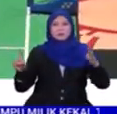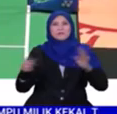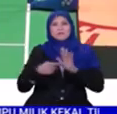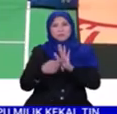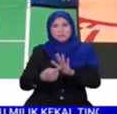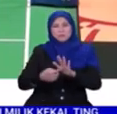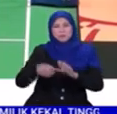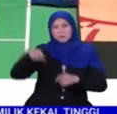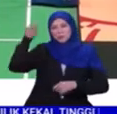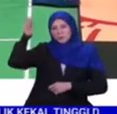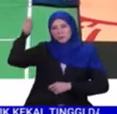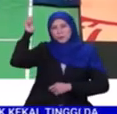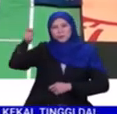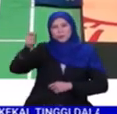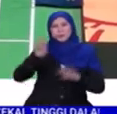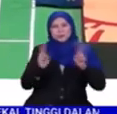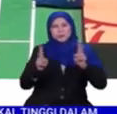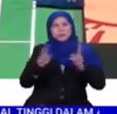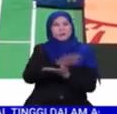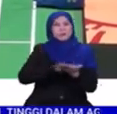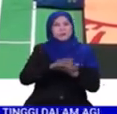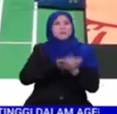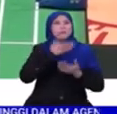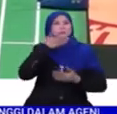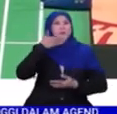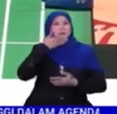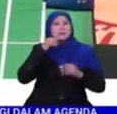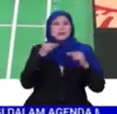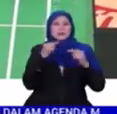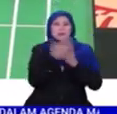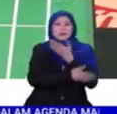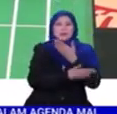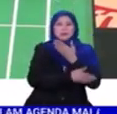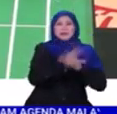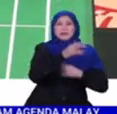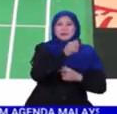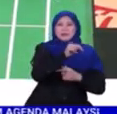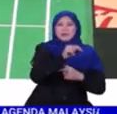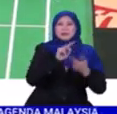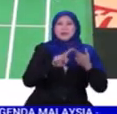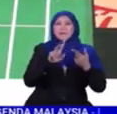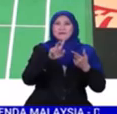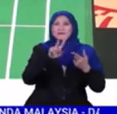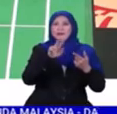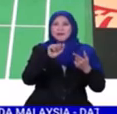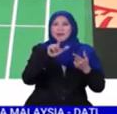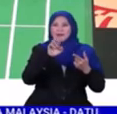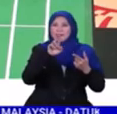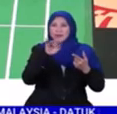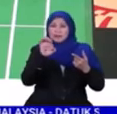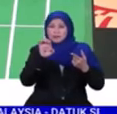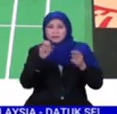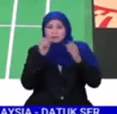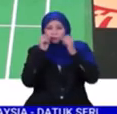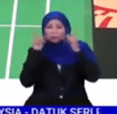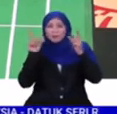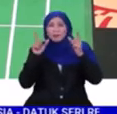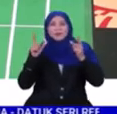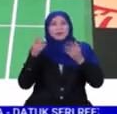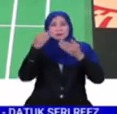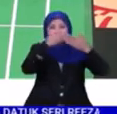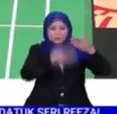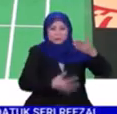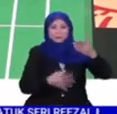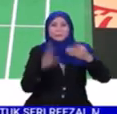pamerkan aksi memukau beregu campuran mudah negara cenji galeri Xiaomi yang mengejutkan pasangan ranking